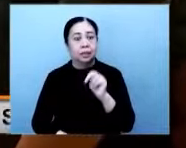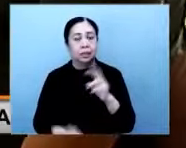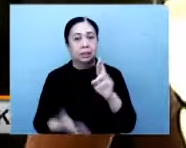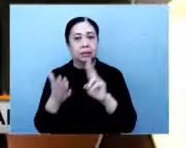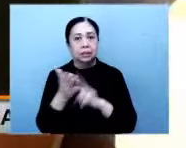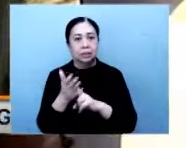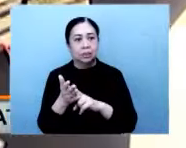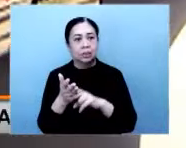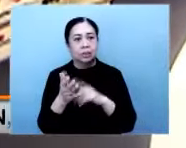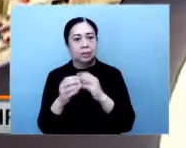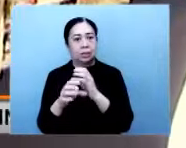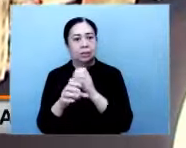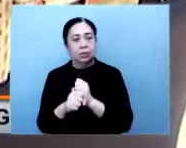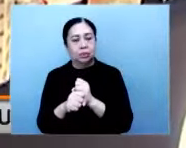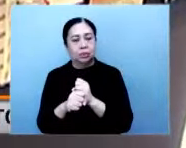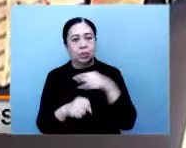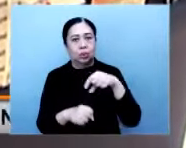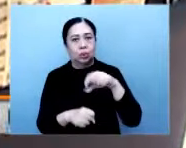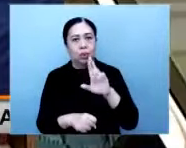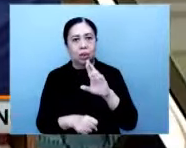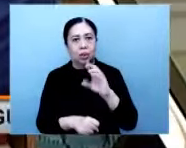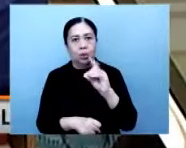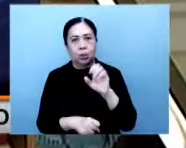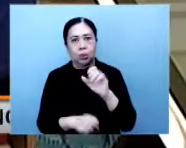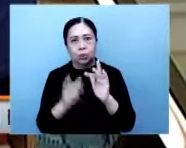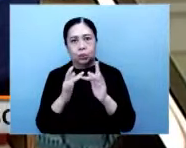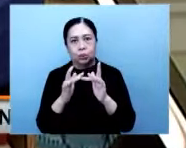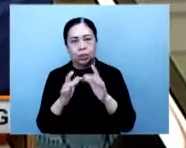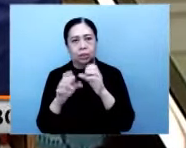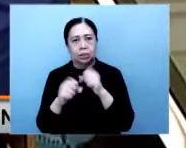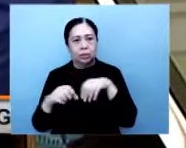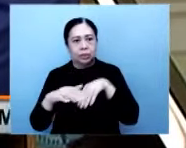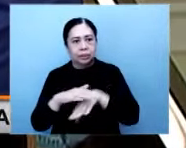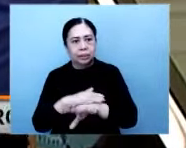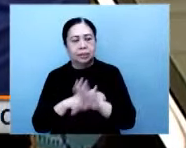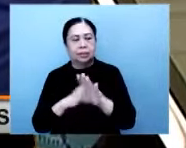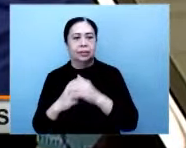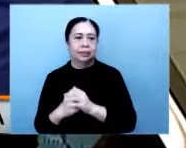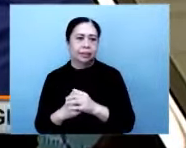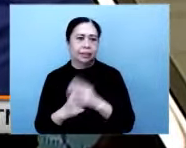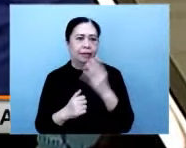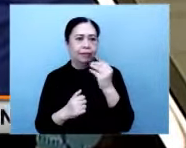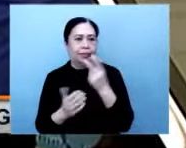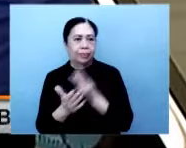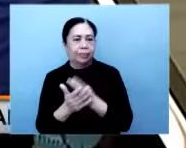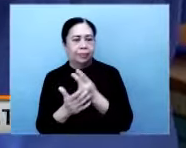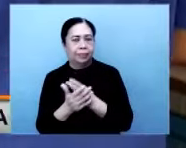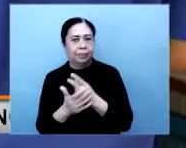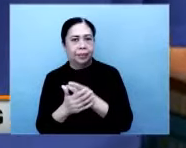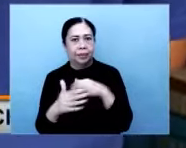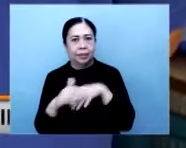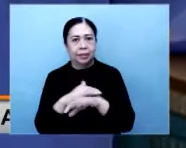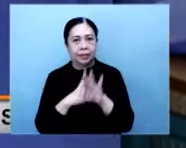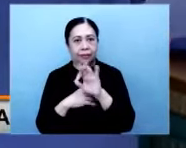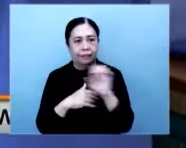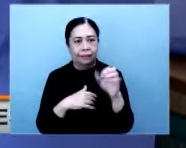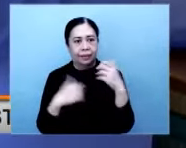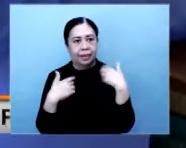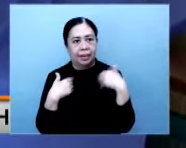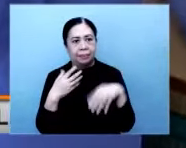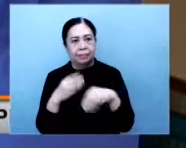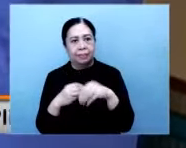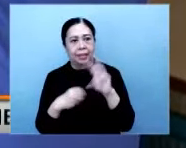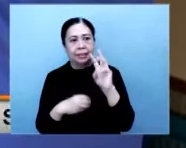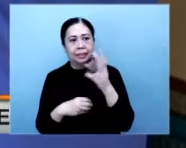at kumuha ng QR code online para makapasok sa book fair. 50 pesos ang entrance fee at may dagdag na 6